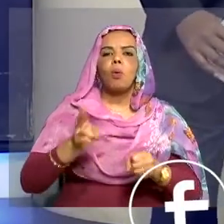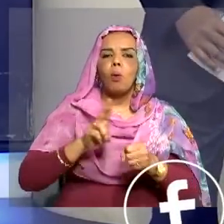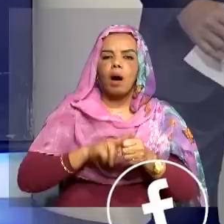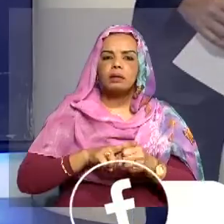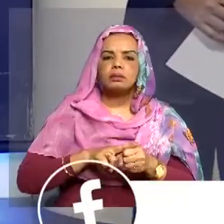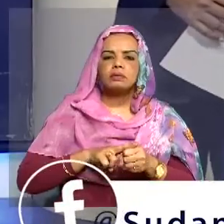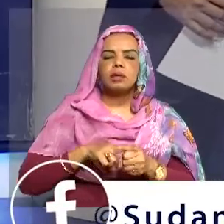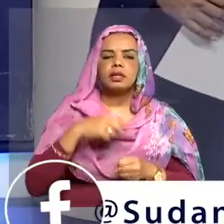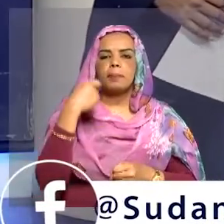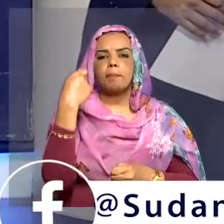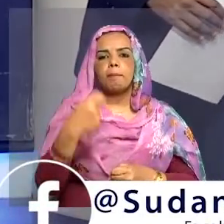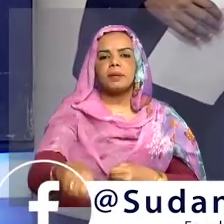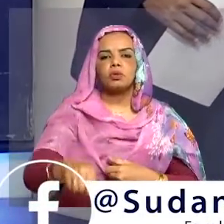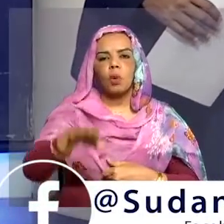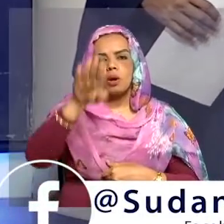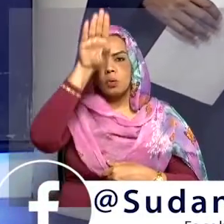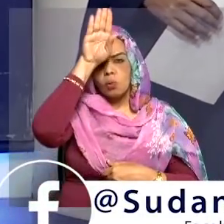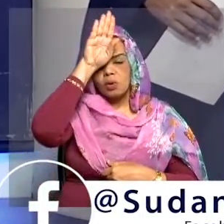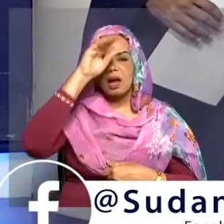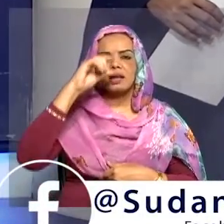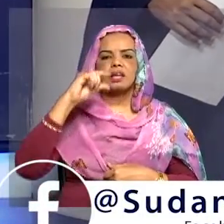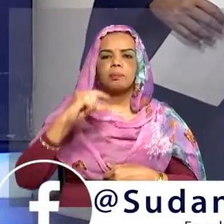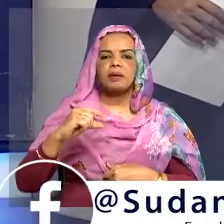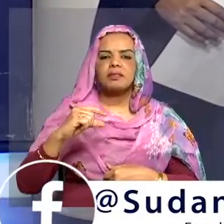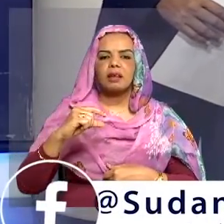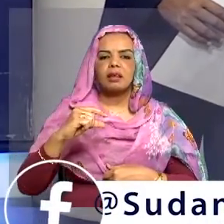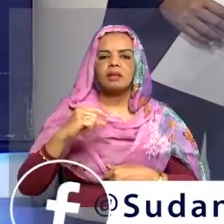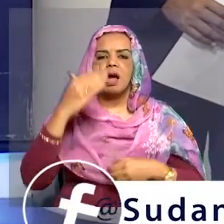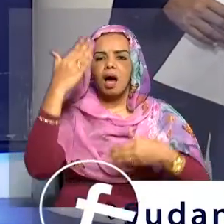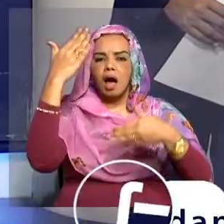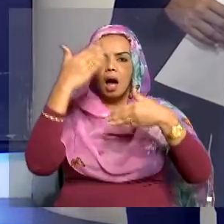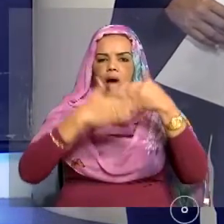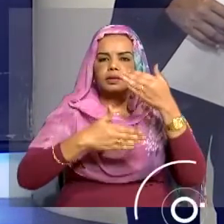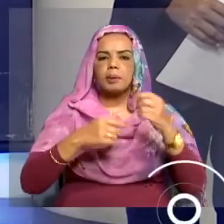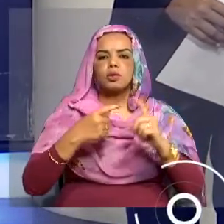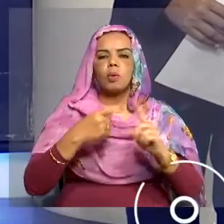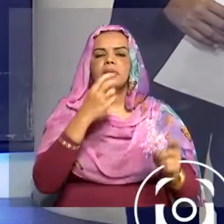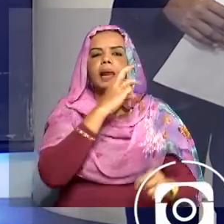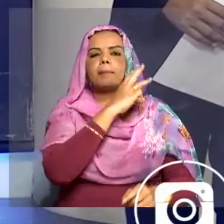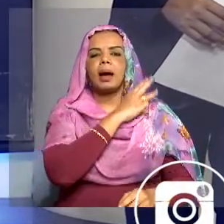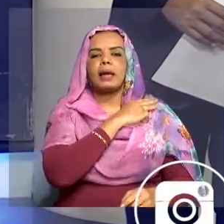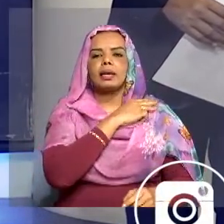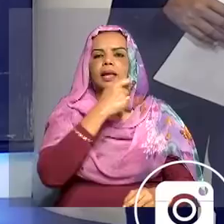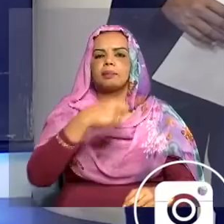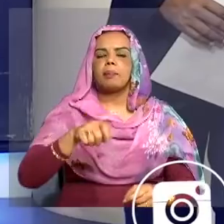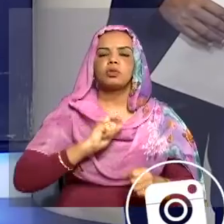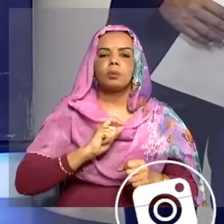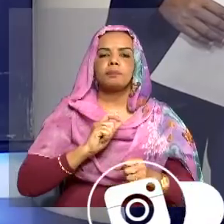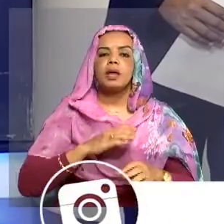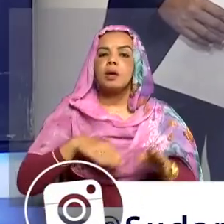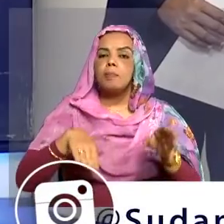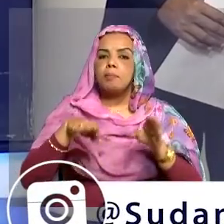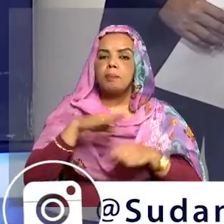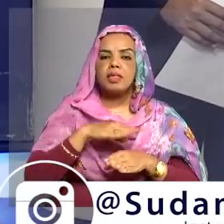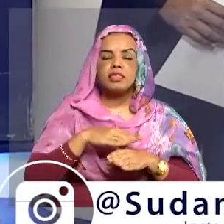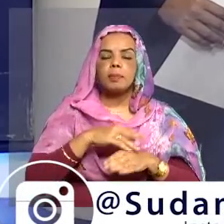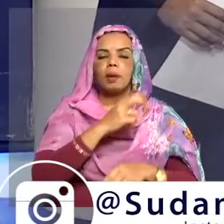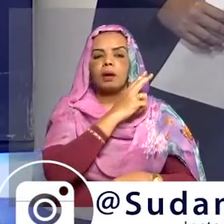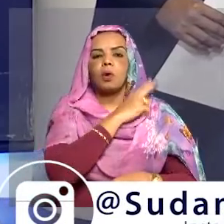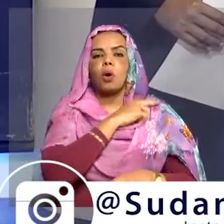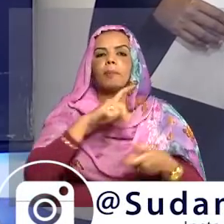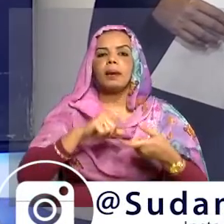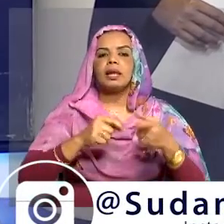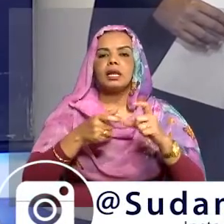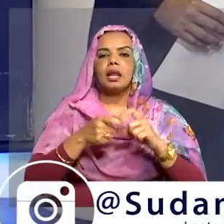تتلقاه الولايات على شحته حجبته عن المحليات. ومن ثم فإن الحكم الاتحادي